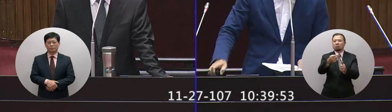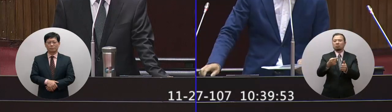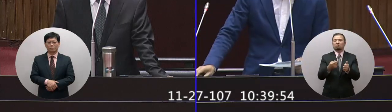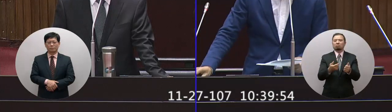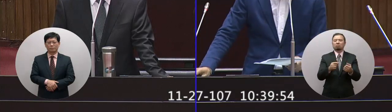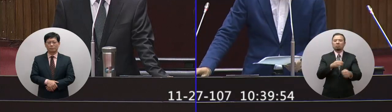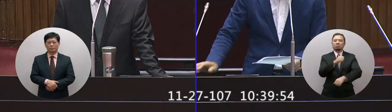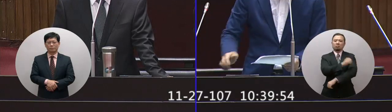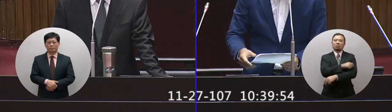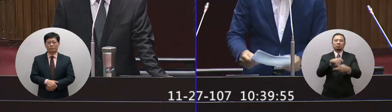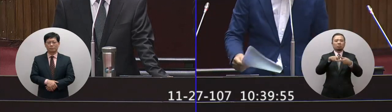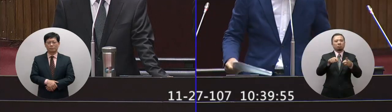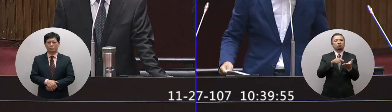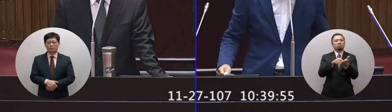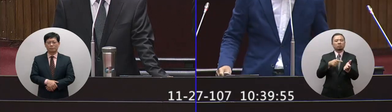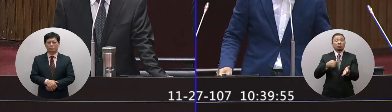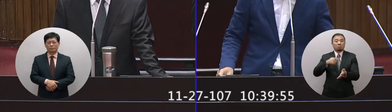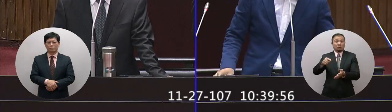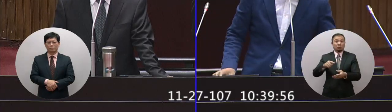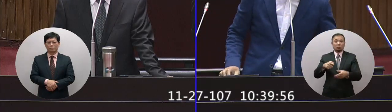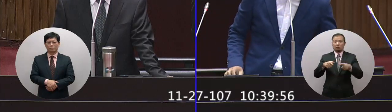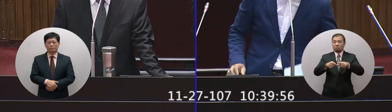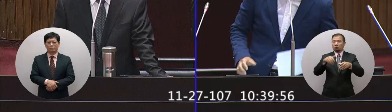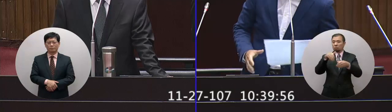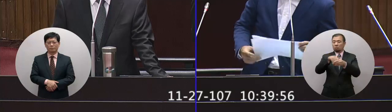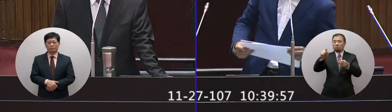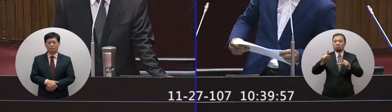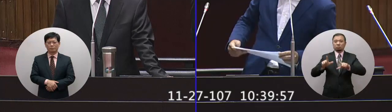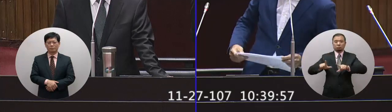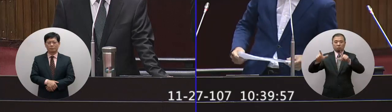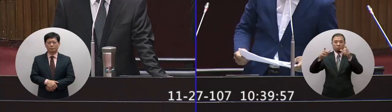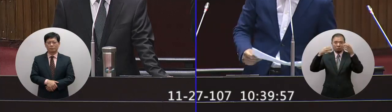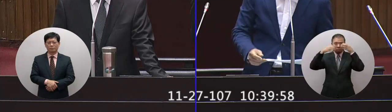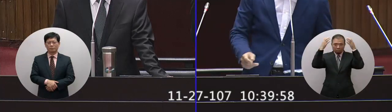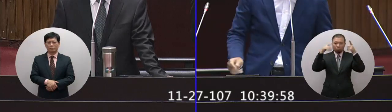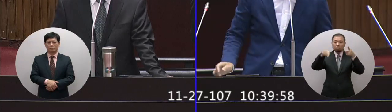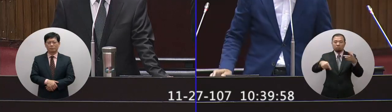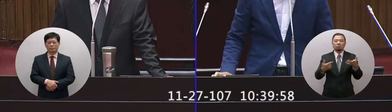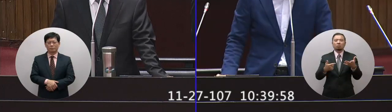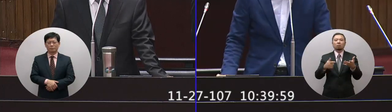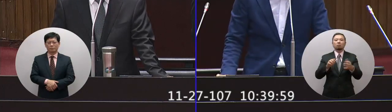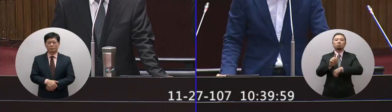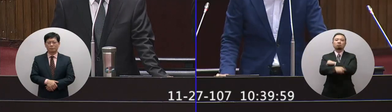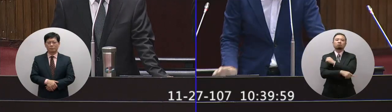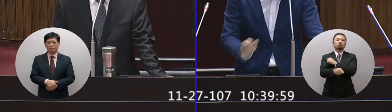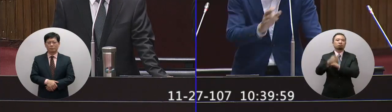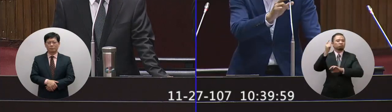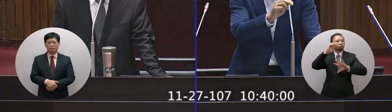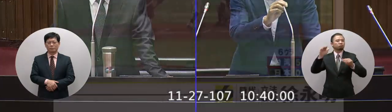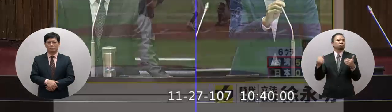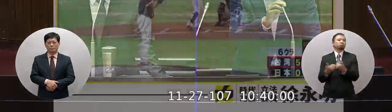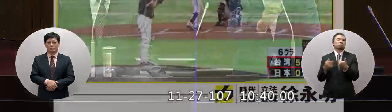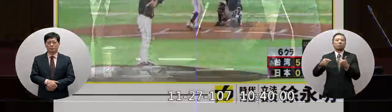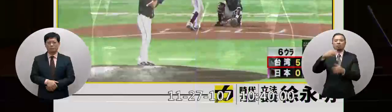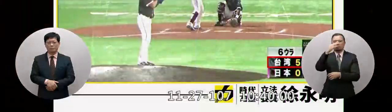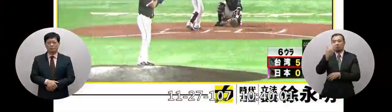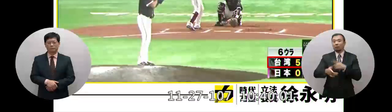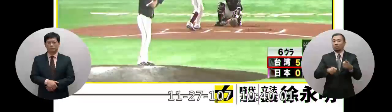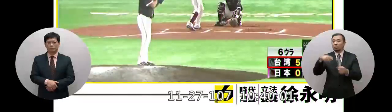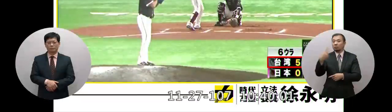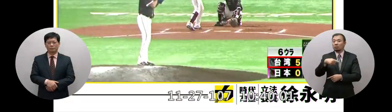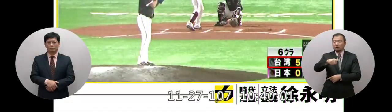果，就是冬奥证明被否决了。好，这个我们看这一页，这是台日棒球交流